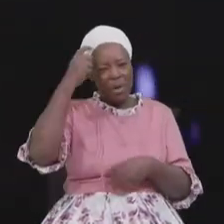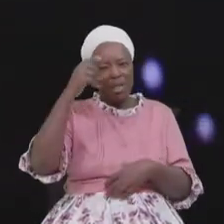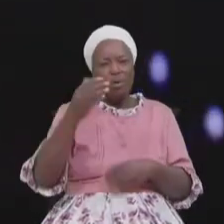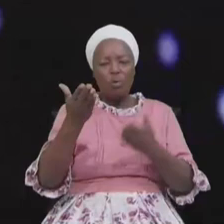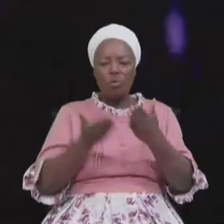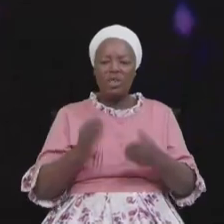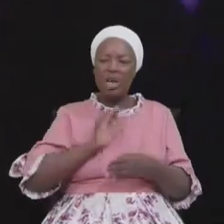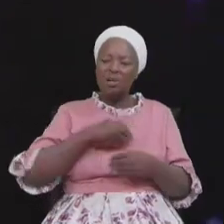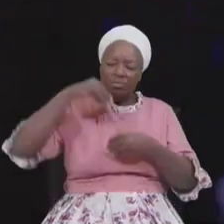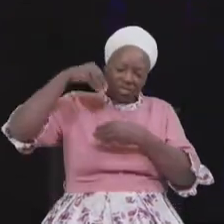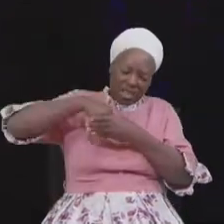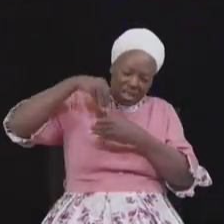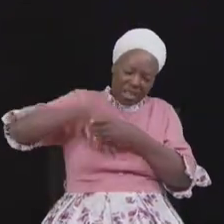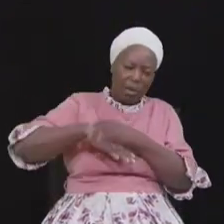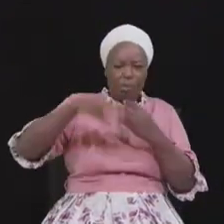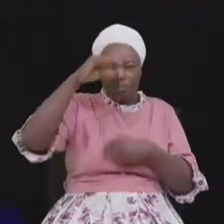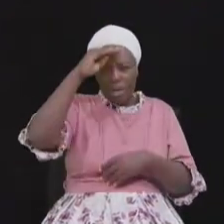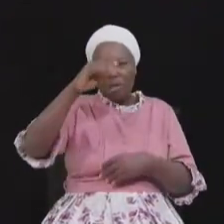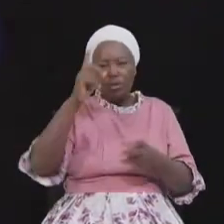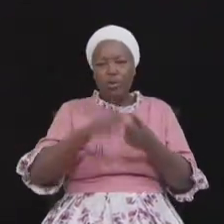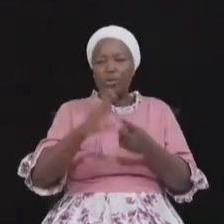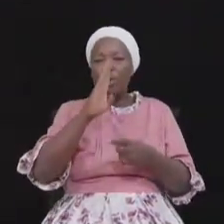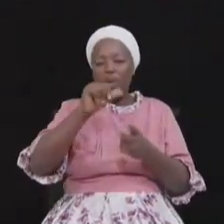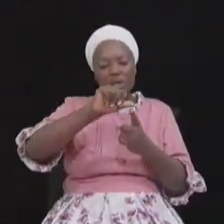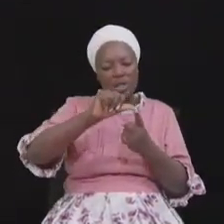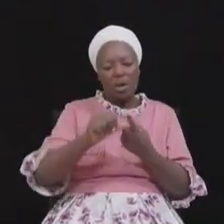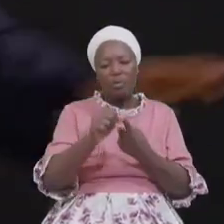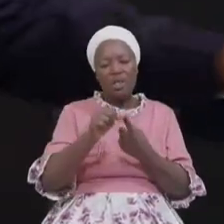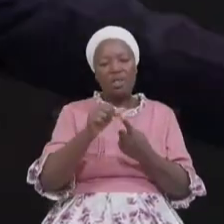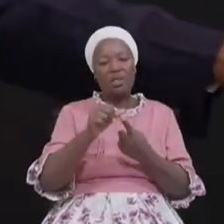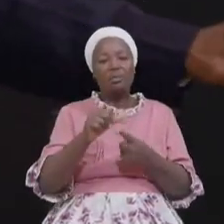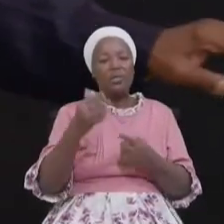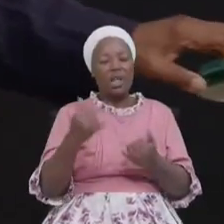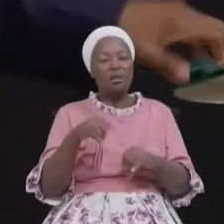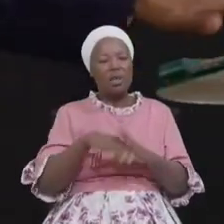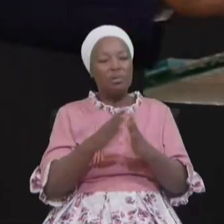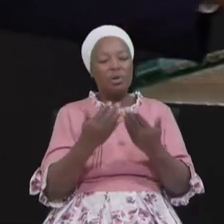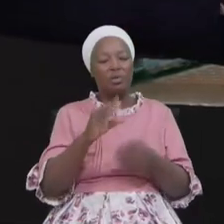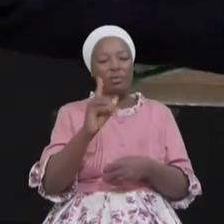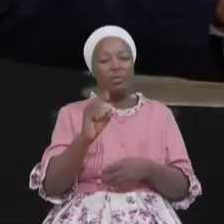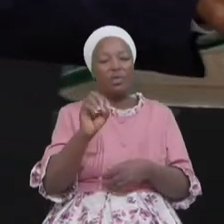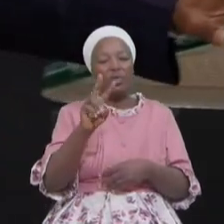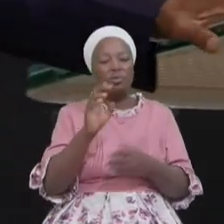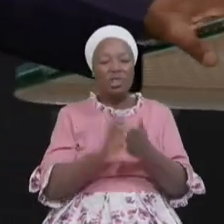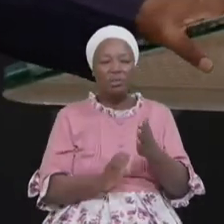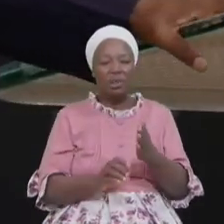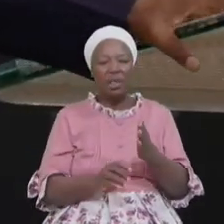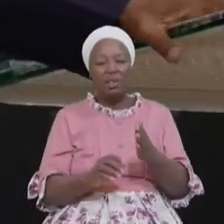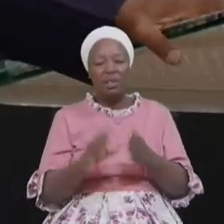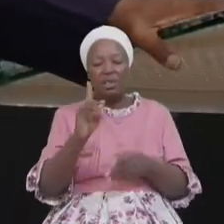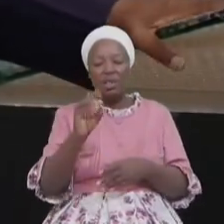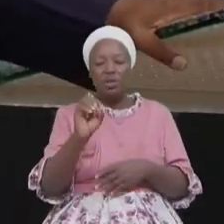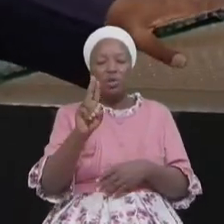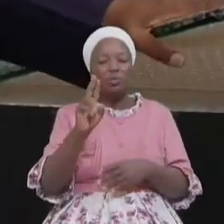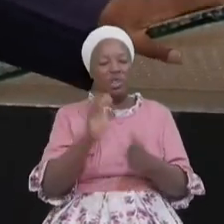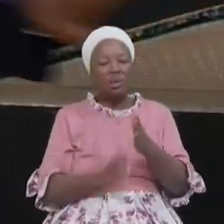homme intérieur soit circoncis. En Deutéronome chapitre 30, lisons le verset 6. Deutéronome